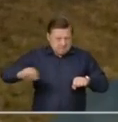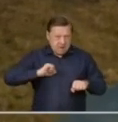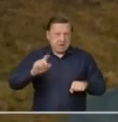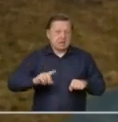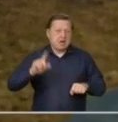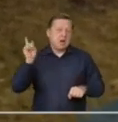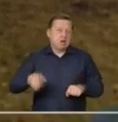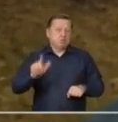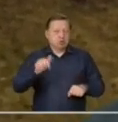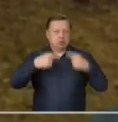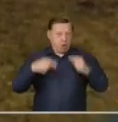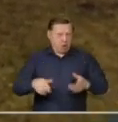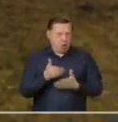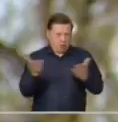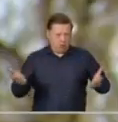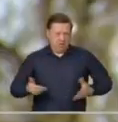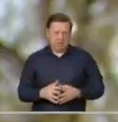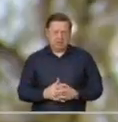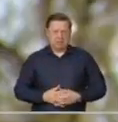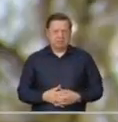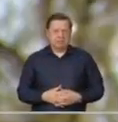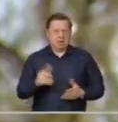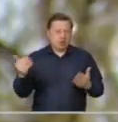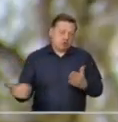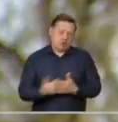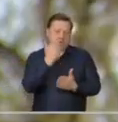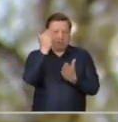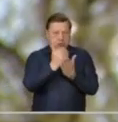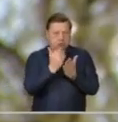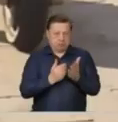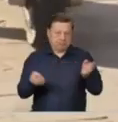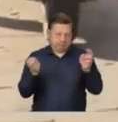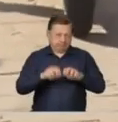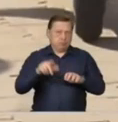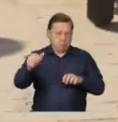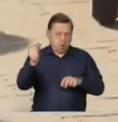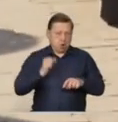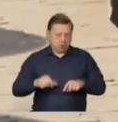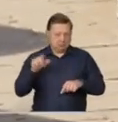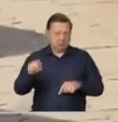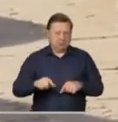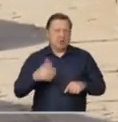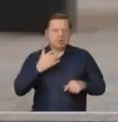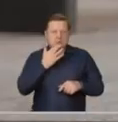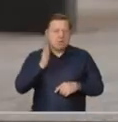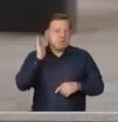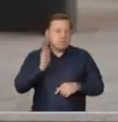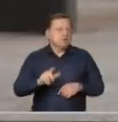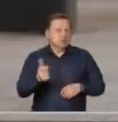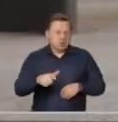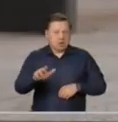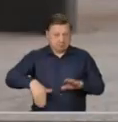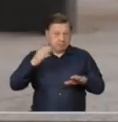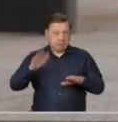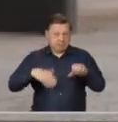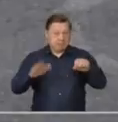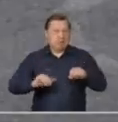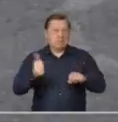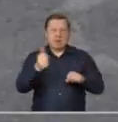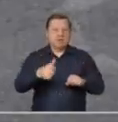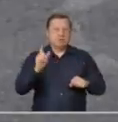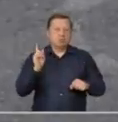z odpowiedzialnością do tego podchodzić. Nad nowymi przepisami w tej sprawie pracują posłowie. Nowelizacja ustawy zakłada, że kierujący hulajnogą w pierwszej kolejności będzie